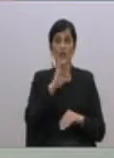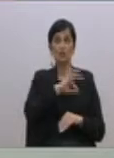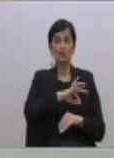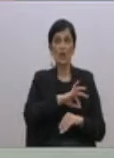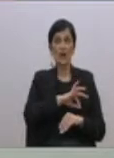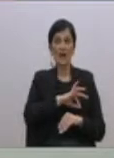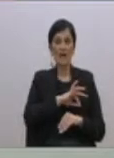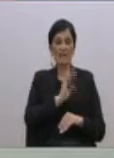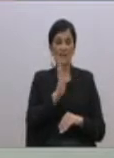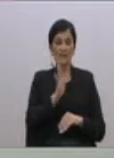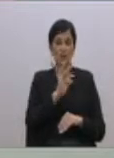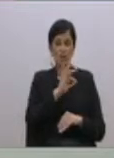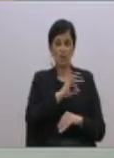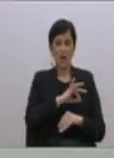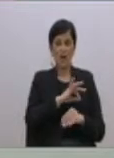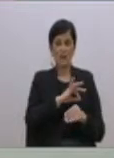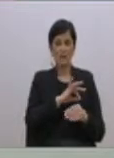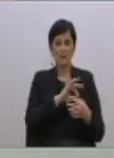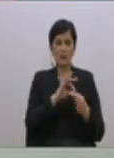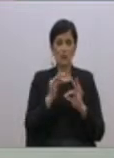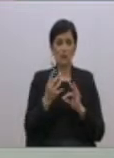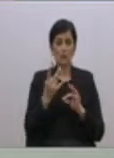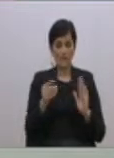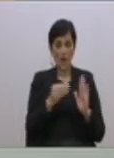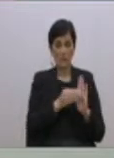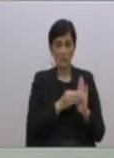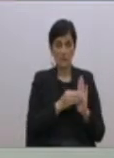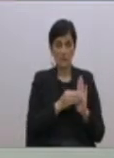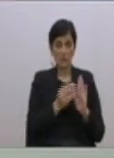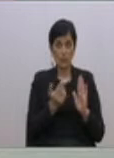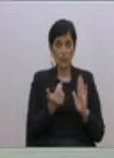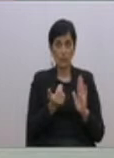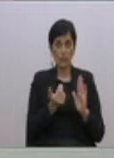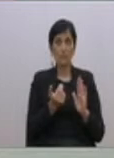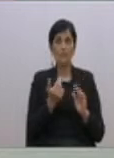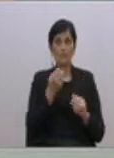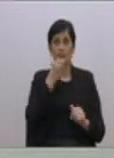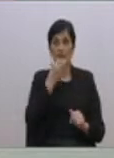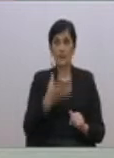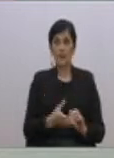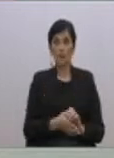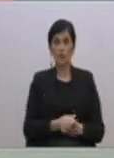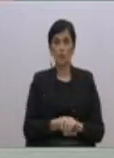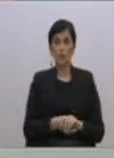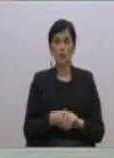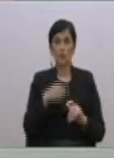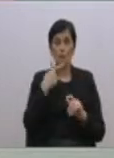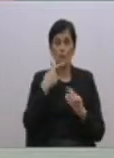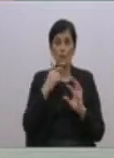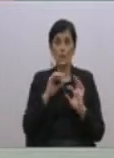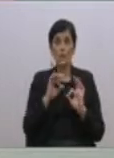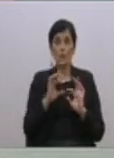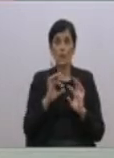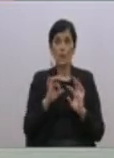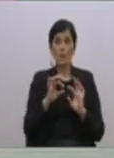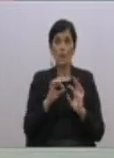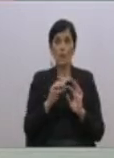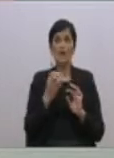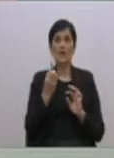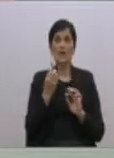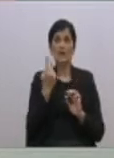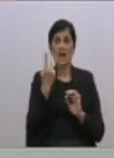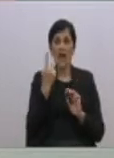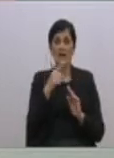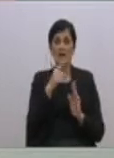იქნება, უბრალოდ შეღავათები გარკვეულწინ და თუ დამიგვეცა და ალბათ გათვალისწინებთ. კი ბატონო, მოგახსენებთ. Ანუ კიდე არის ერთი